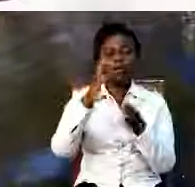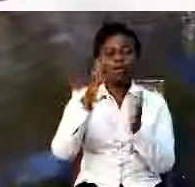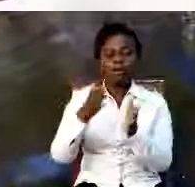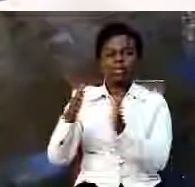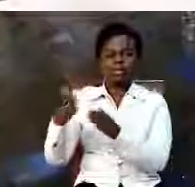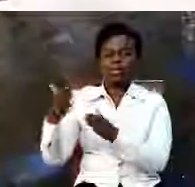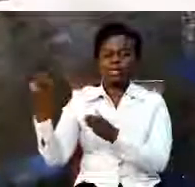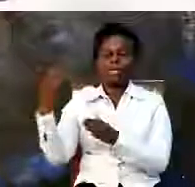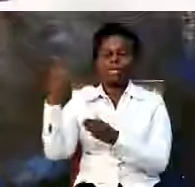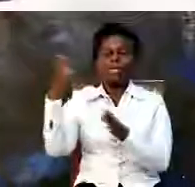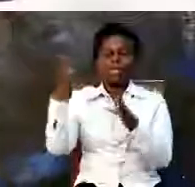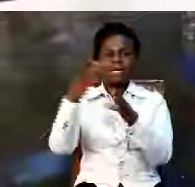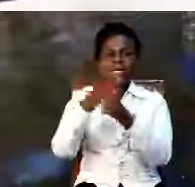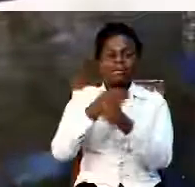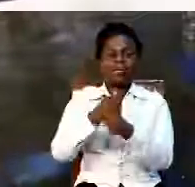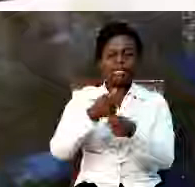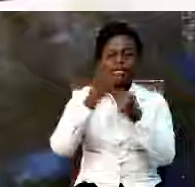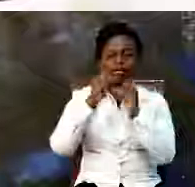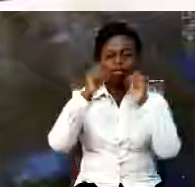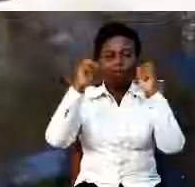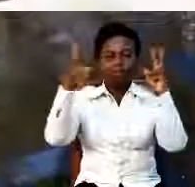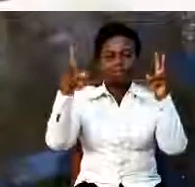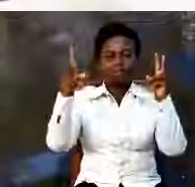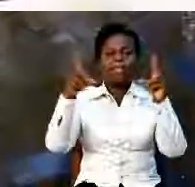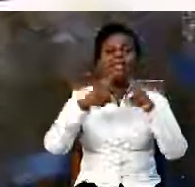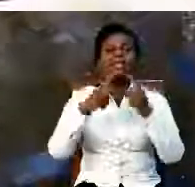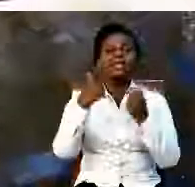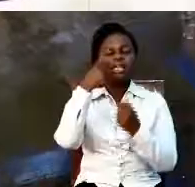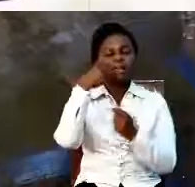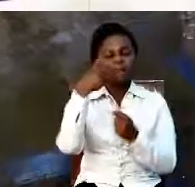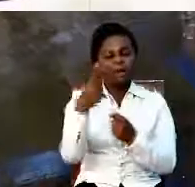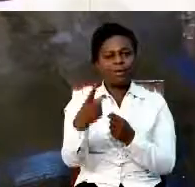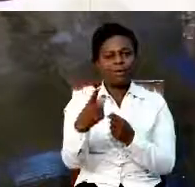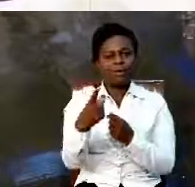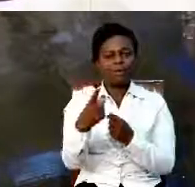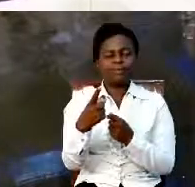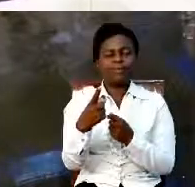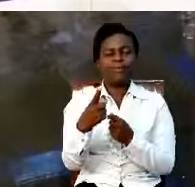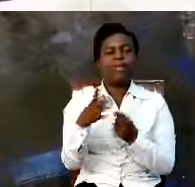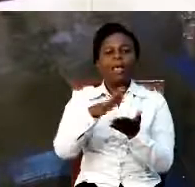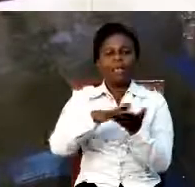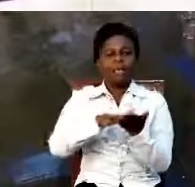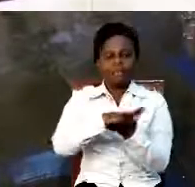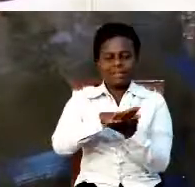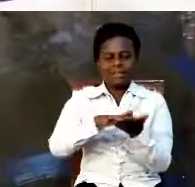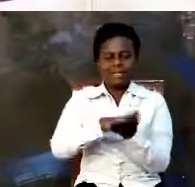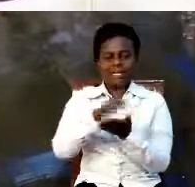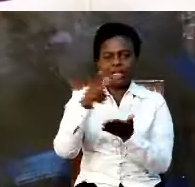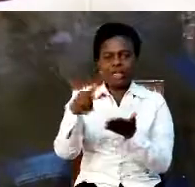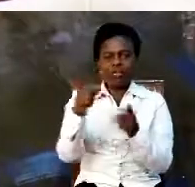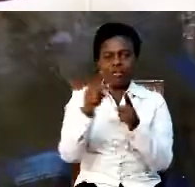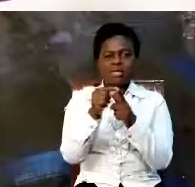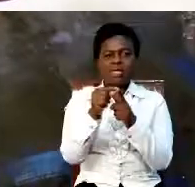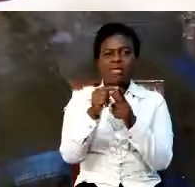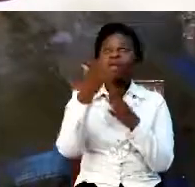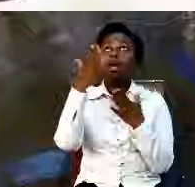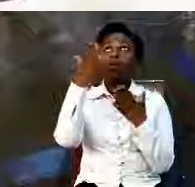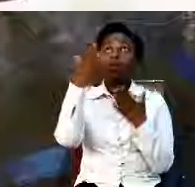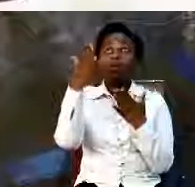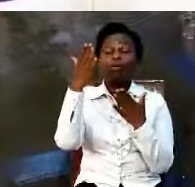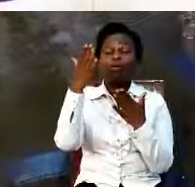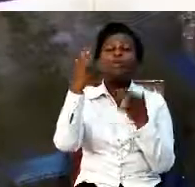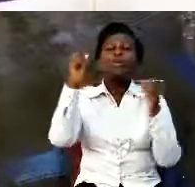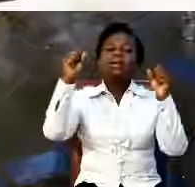wanaokuzunguka yatapata kuboreshwa. Lakini tukaona pia kwamba msingi huu ni neno la Mungu, na